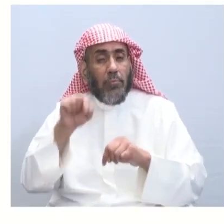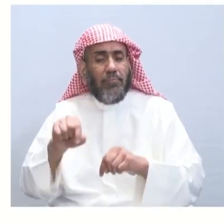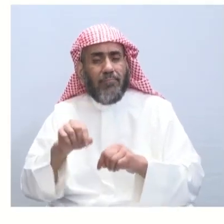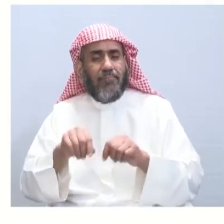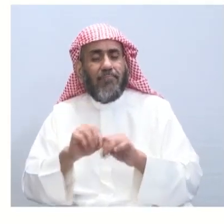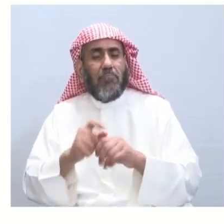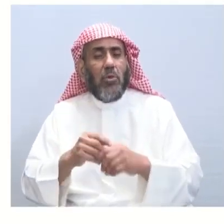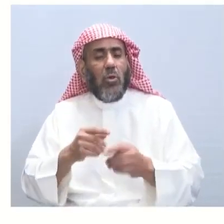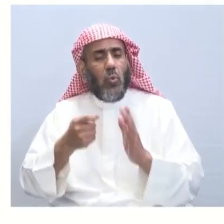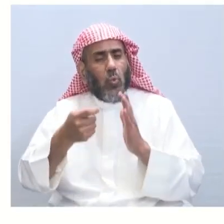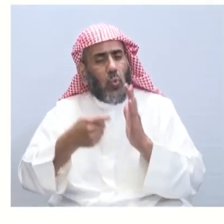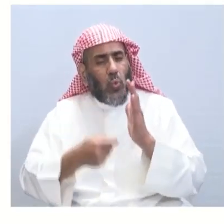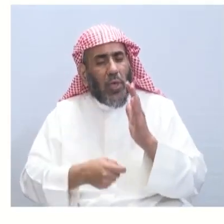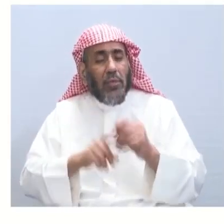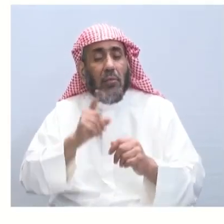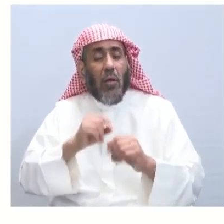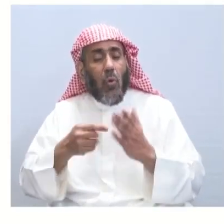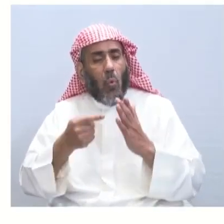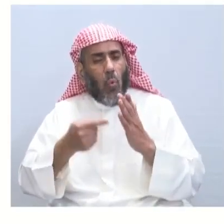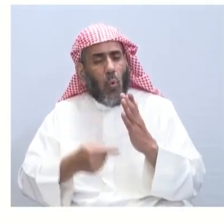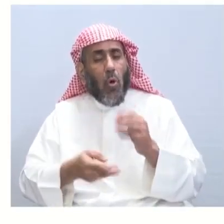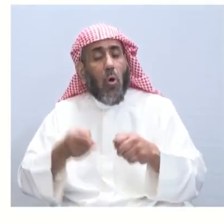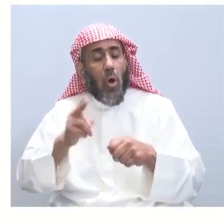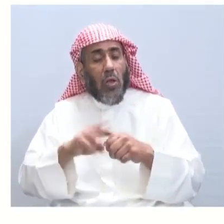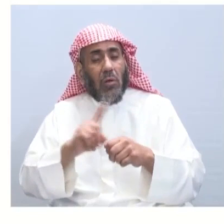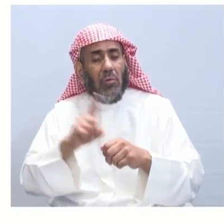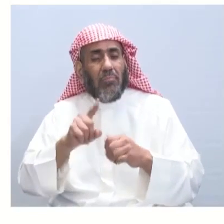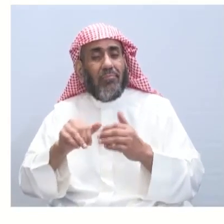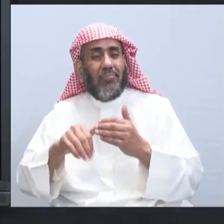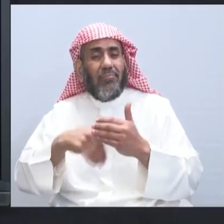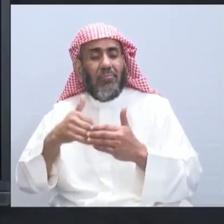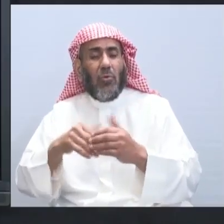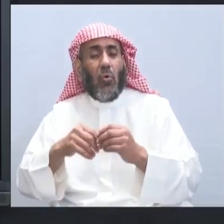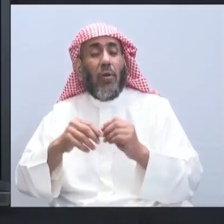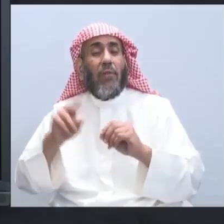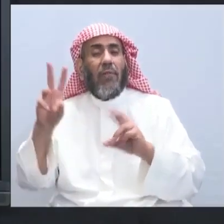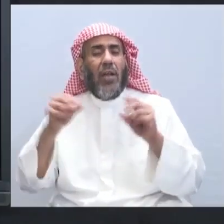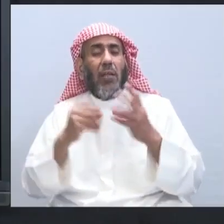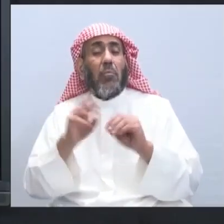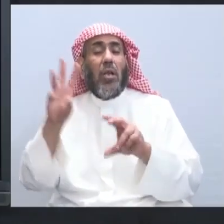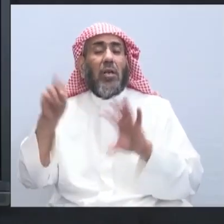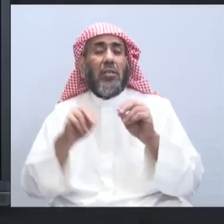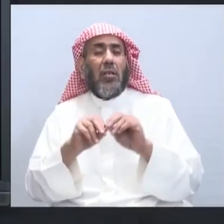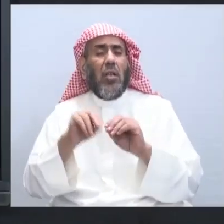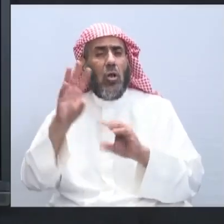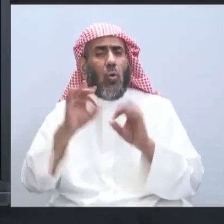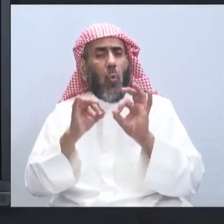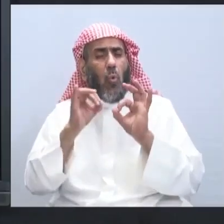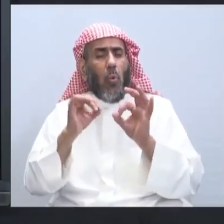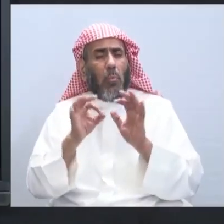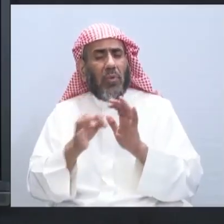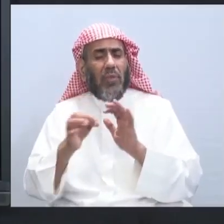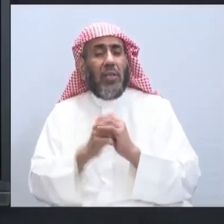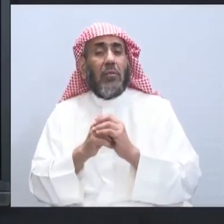يكون سرد تاريخي فقط ويعادل التاريخ لا تعود او لا تيكون فن ادبي مثل القصه لكن القصه لا يهتم بالتفصيل